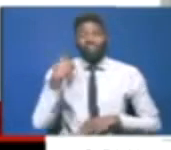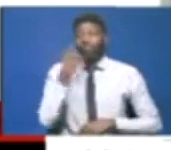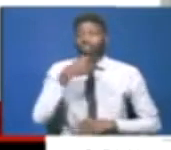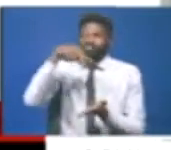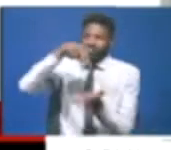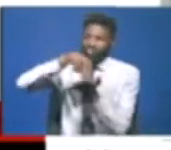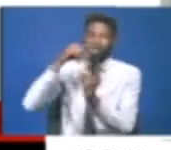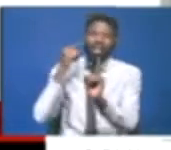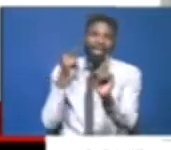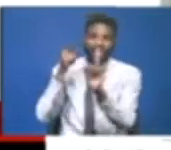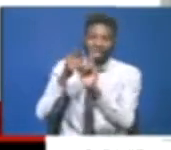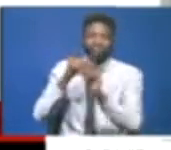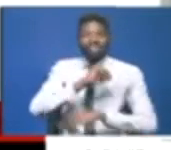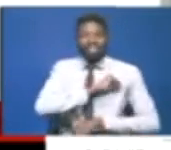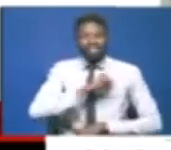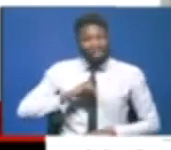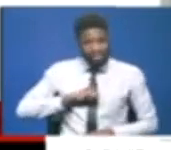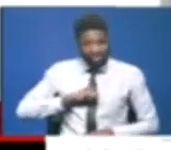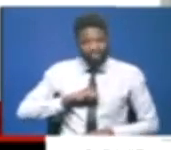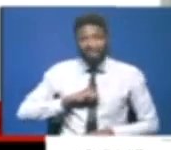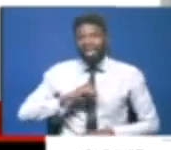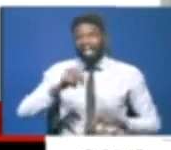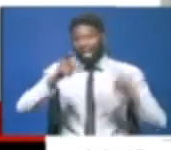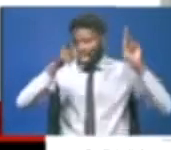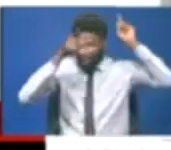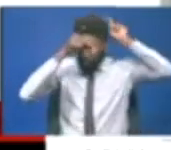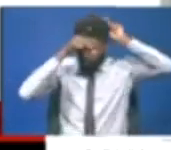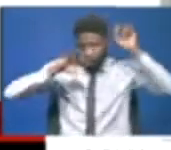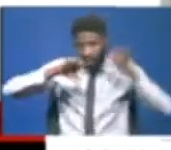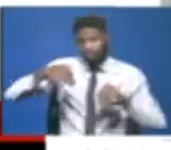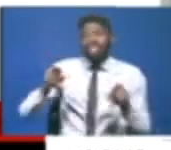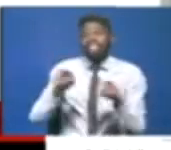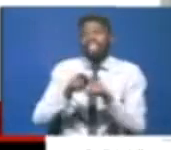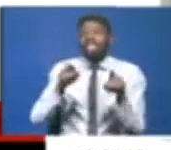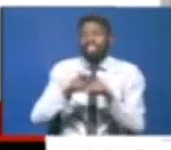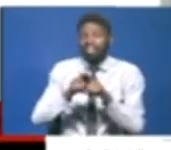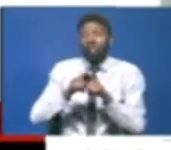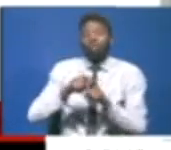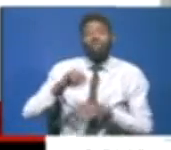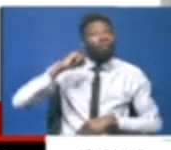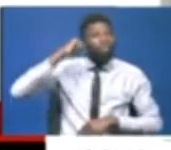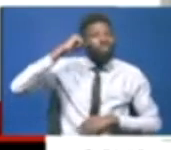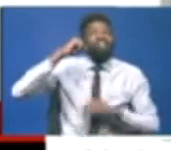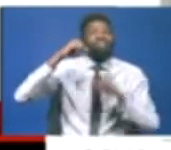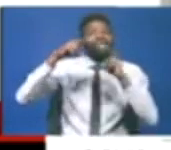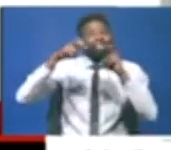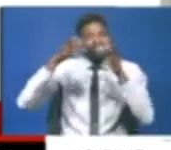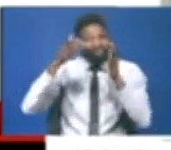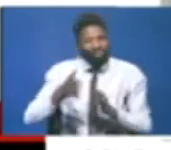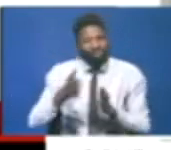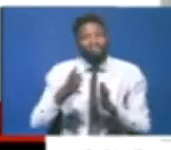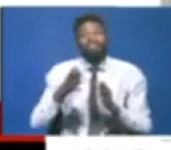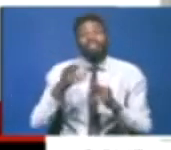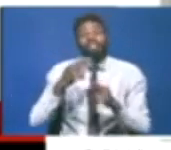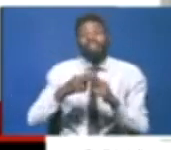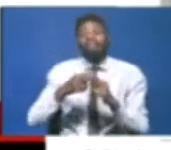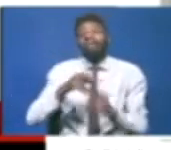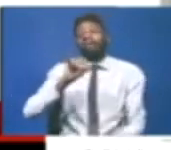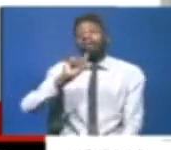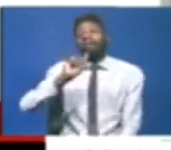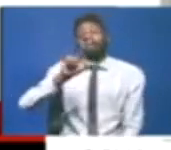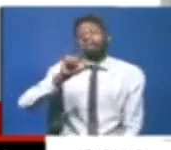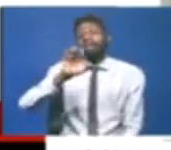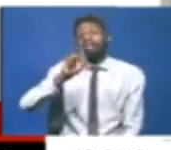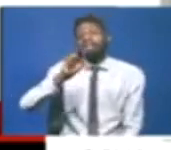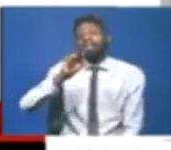cha useneta kwenye gatuzi la Kakamega, hali kadhalika mchanganuzi wa masuala ya kisiasa Alenga Torosterdt, ambaye vile vile